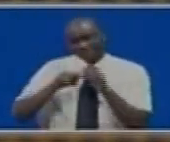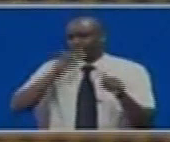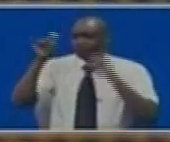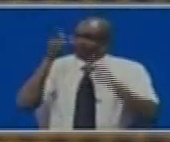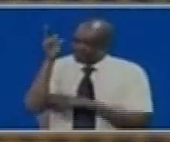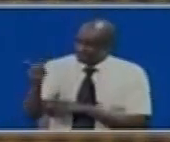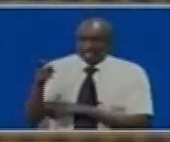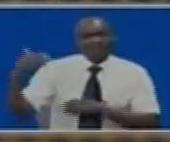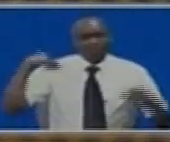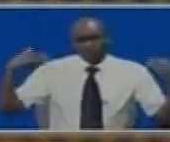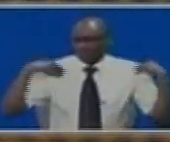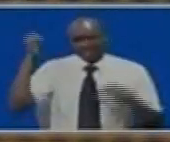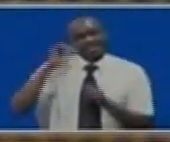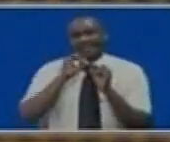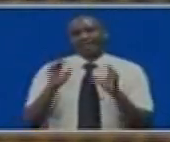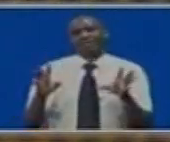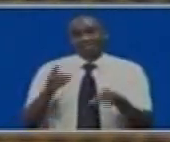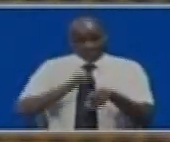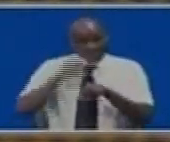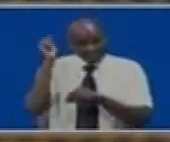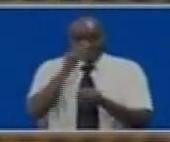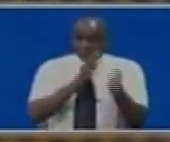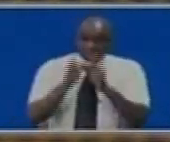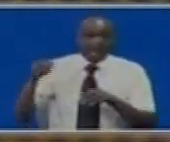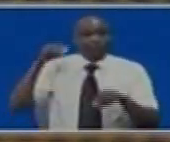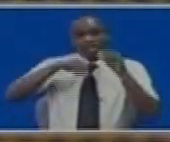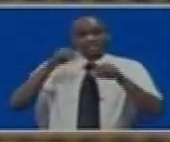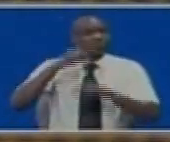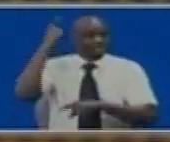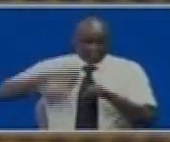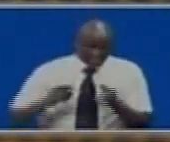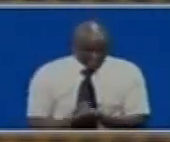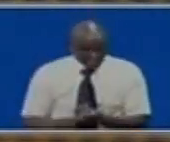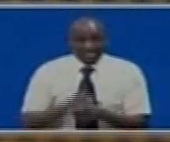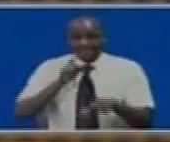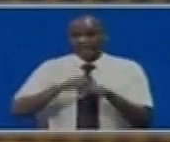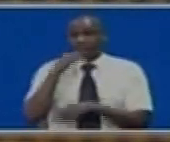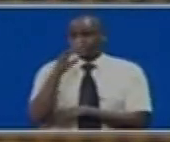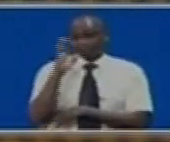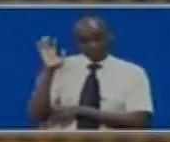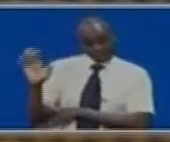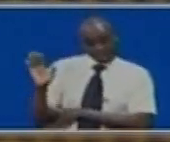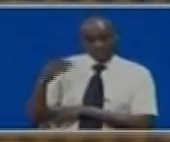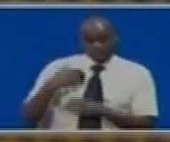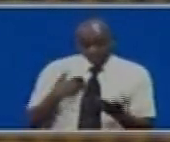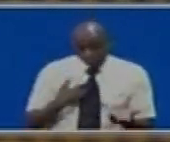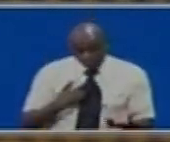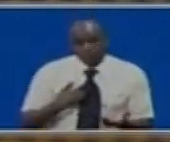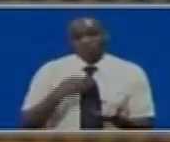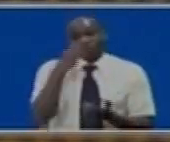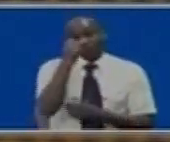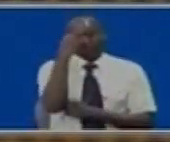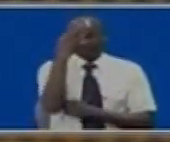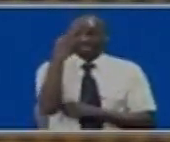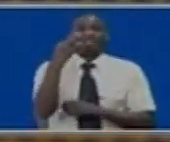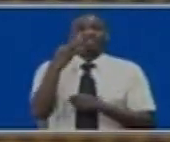Kenya haswa wakati ambapo taifa linajiandaa kwa uchaguzi mkuu mwaka ujao. Katika hotuba yake ya kuadhimisha miaka 53